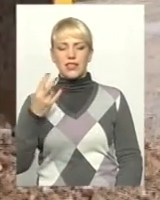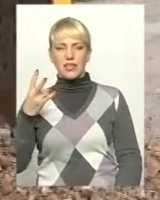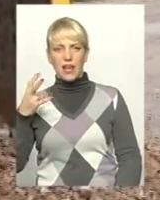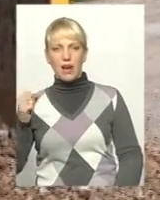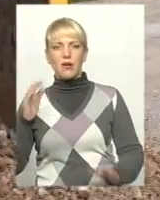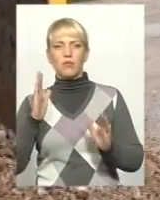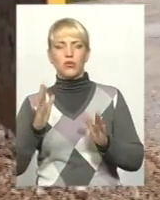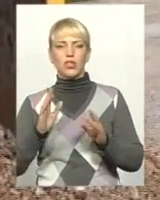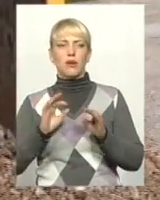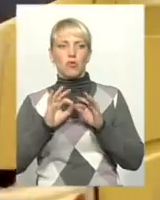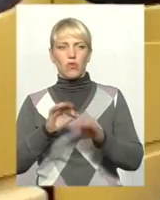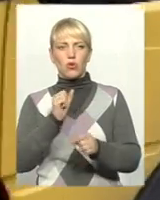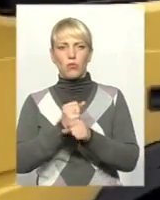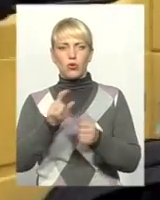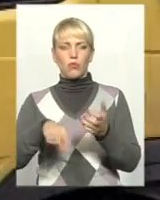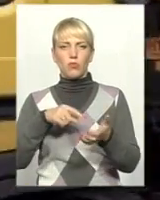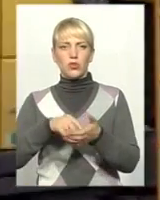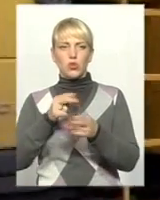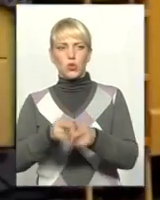по місту Дунаївці.